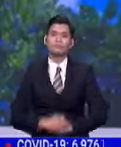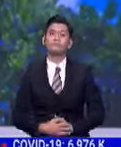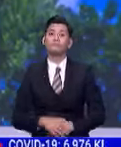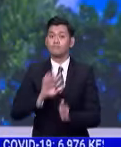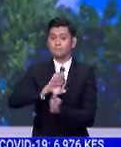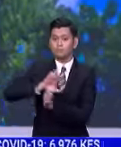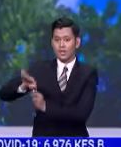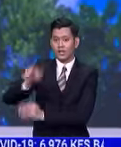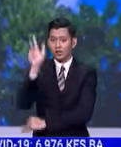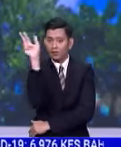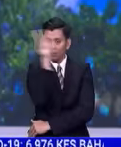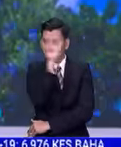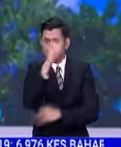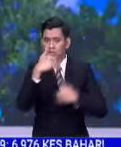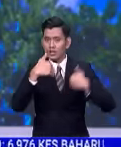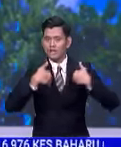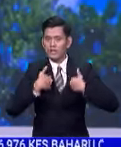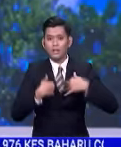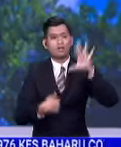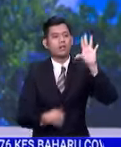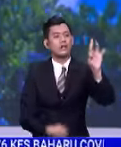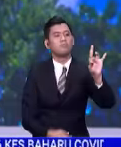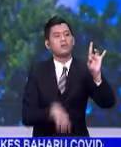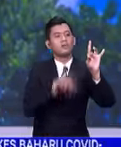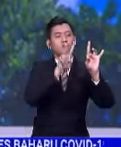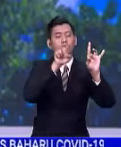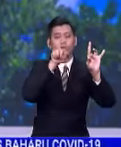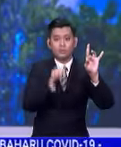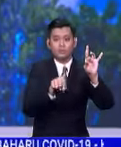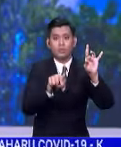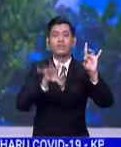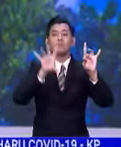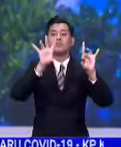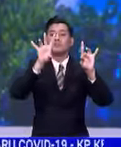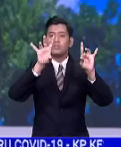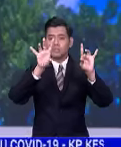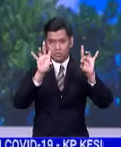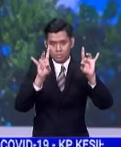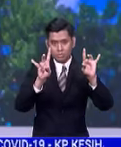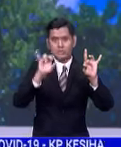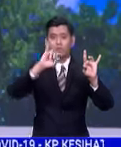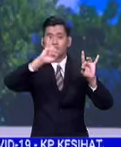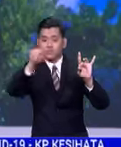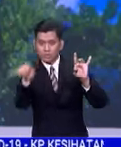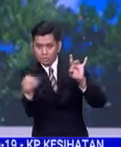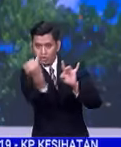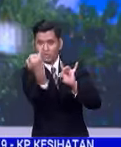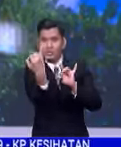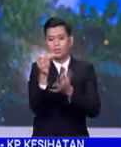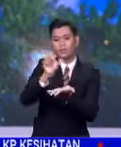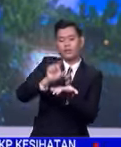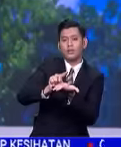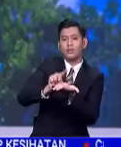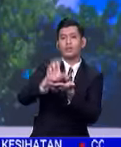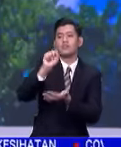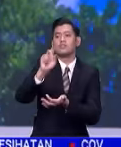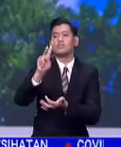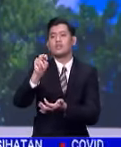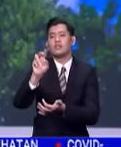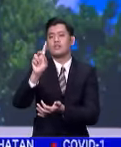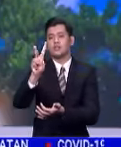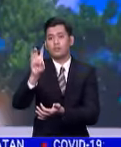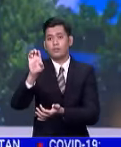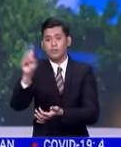Kerajaan akan mempunyai bekalan 8.2 juta dos vaksin Sinovac menjelang akhir Jun dengan 3.8